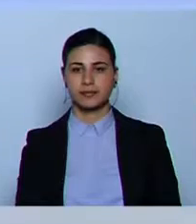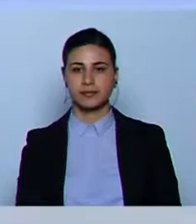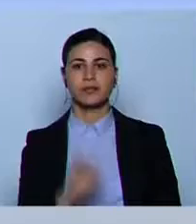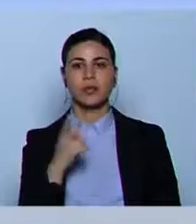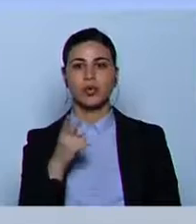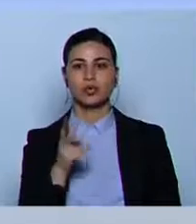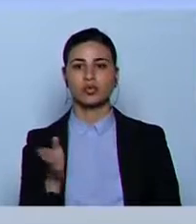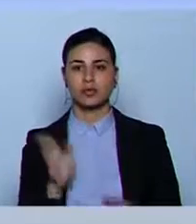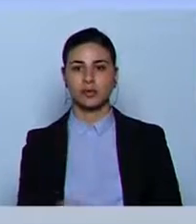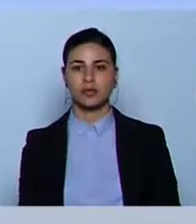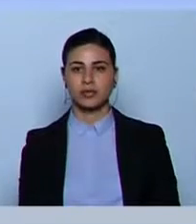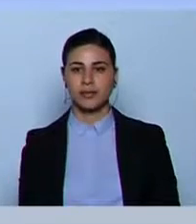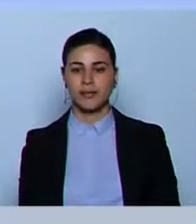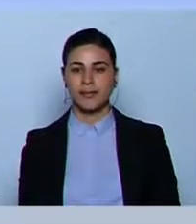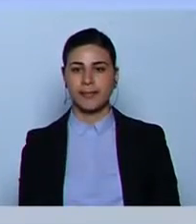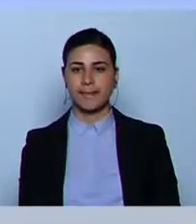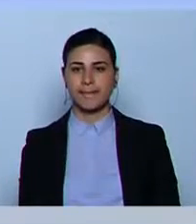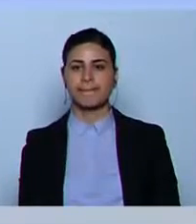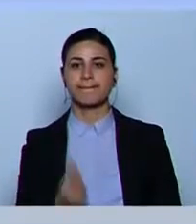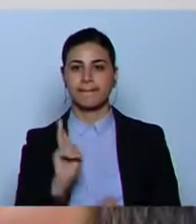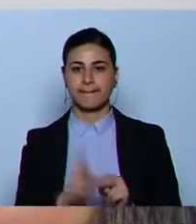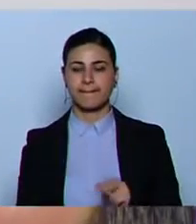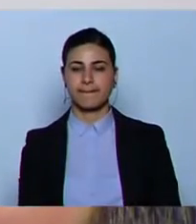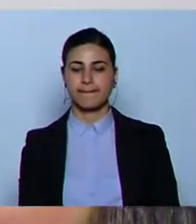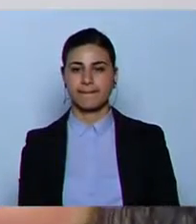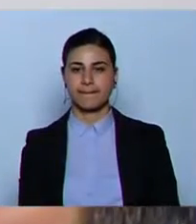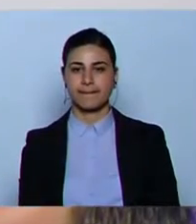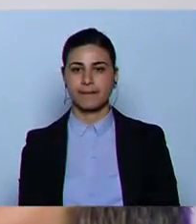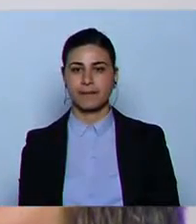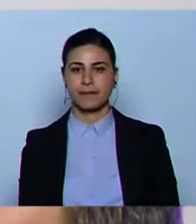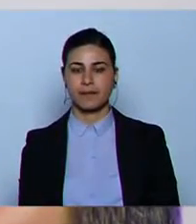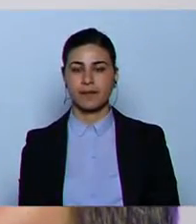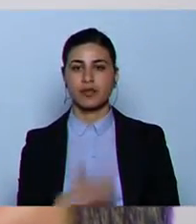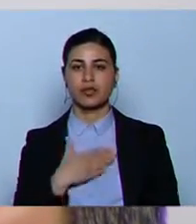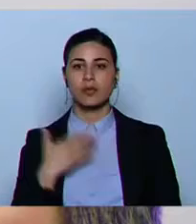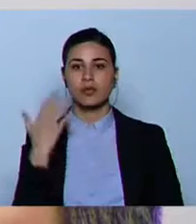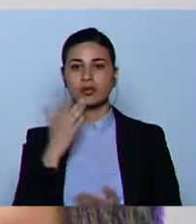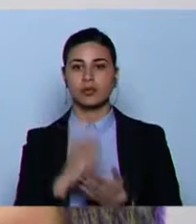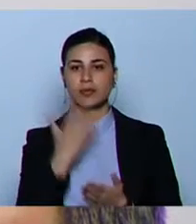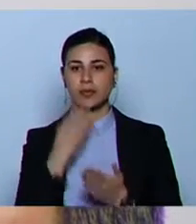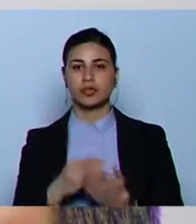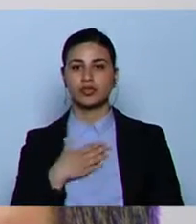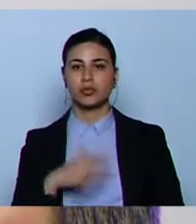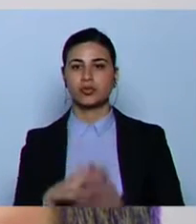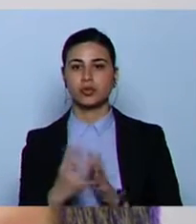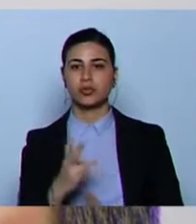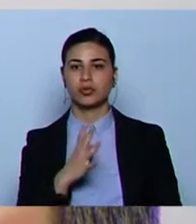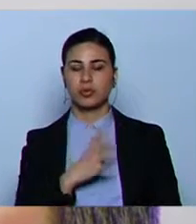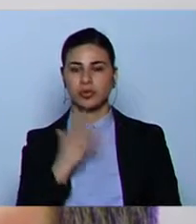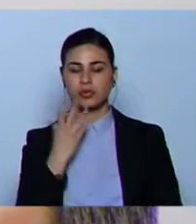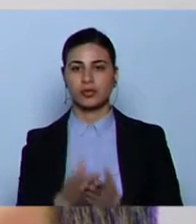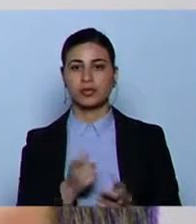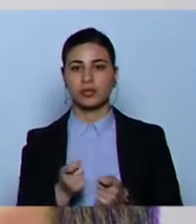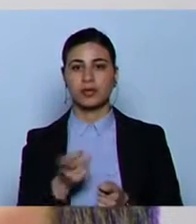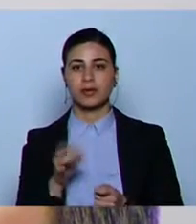2 წუთი დამიტომა პროდიუსერმა. გისმენთ უნდა დაასრულოთ რა შეიძლება. პოზიცია მინდა თქვა, რომ ჩემი ოცნებაა, ჩემი სოფელი იყოს თვითმართველი ერთეული.